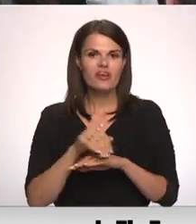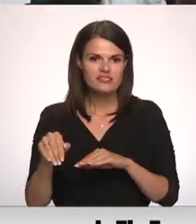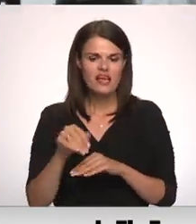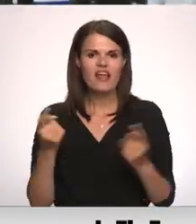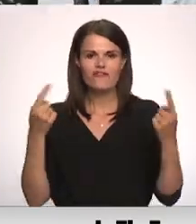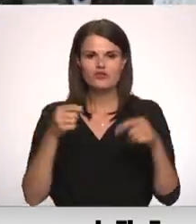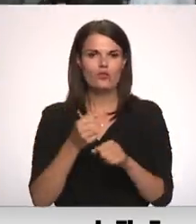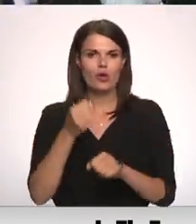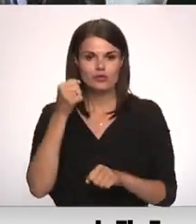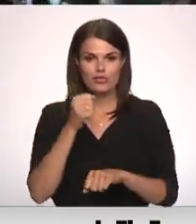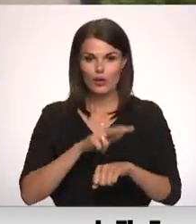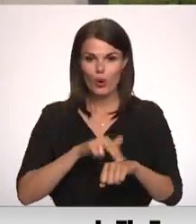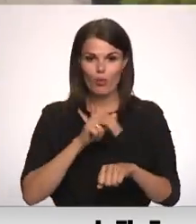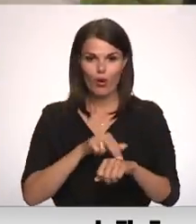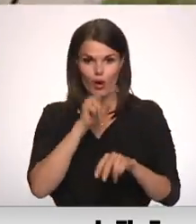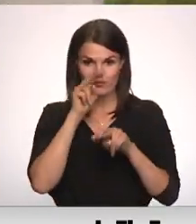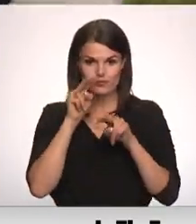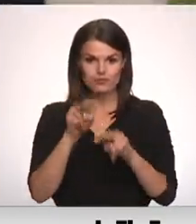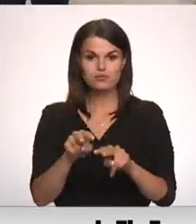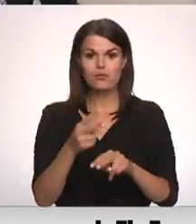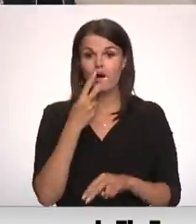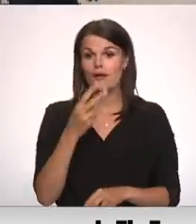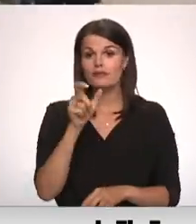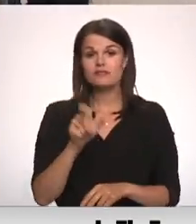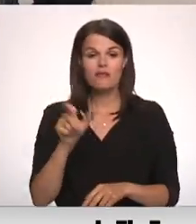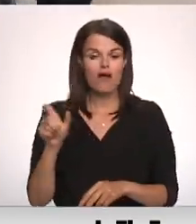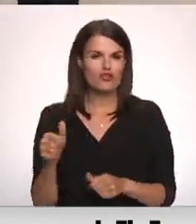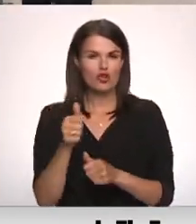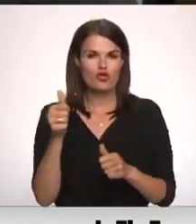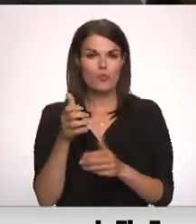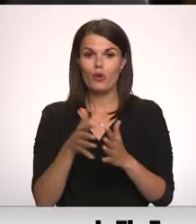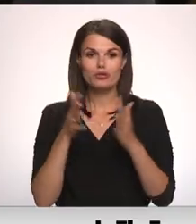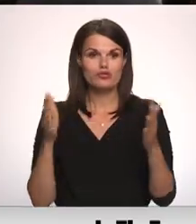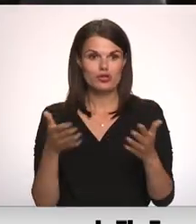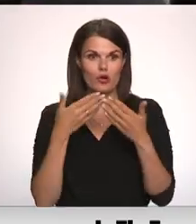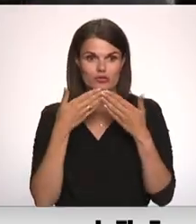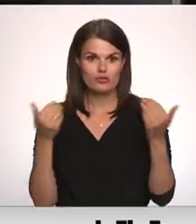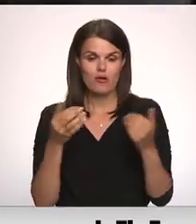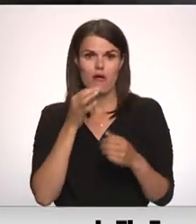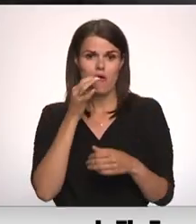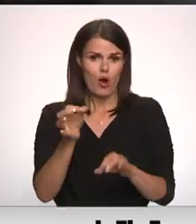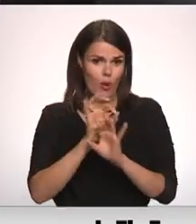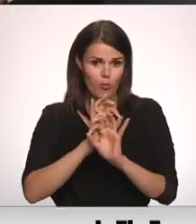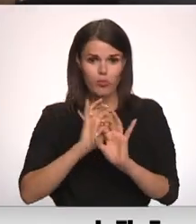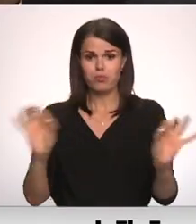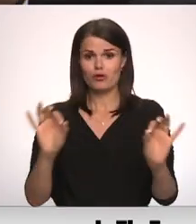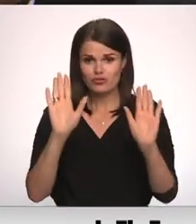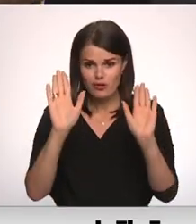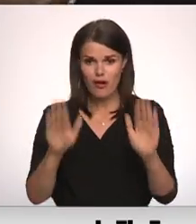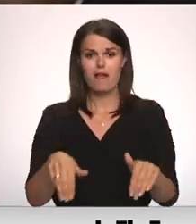stingrā policistu uzraudzībā. Skatītāju šoreiz nav īpaši daudz. Brīnišķīgi cilvēkiem ir lai